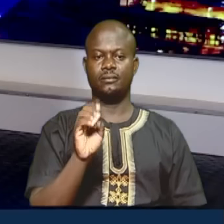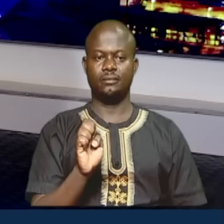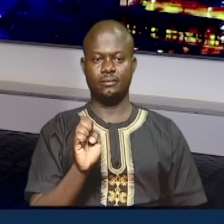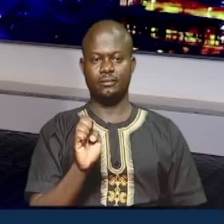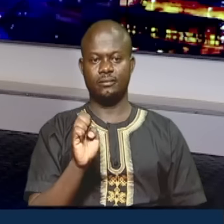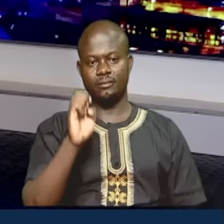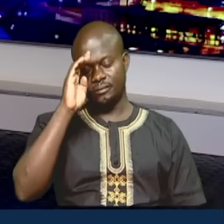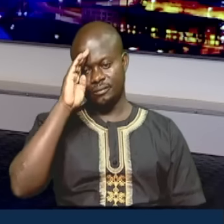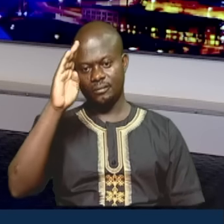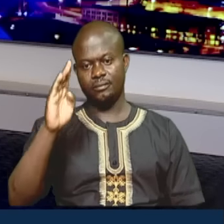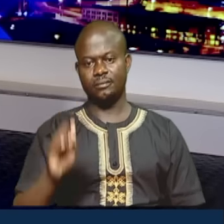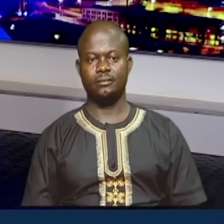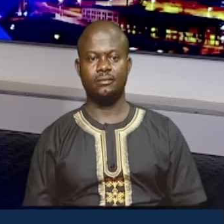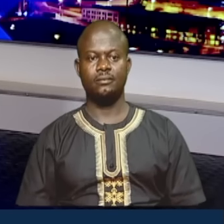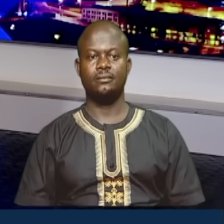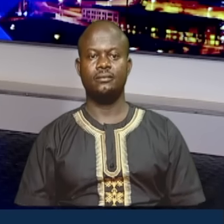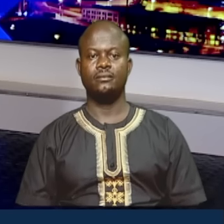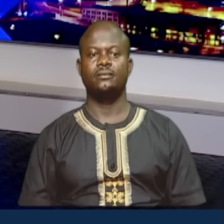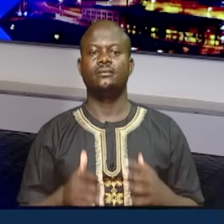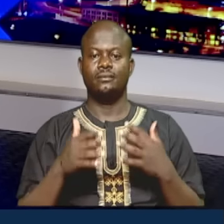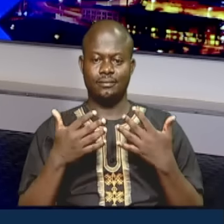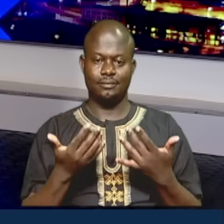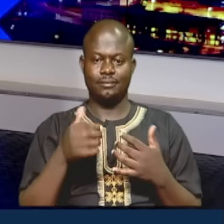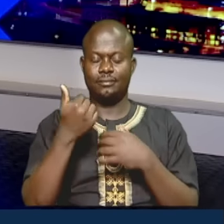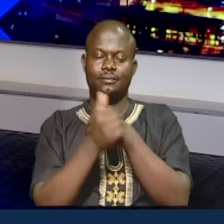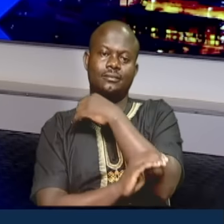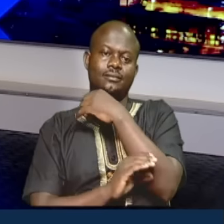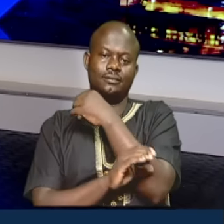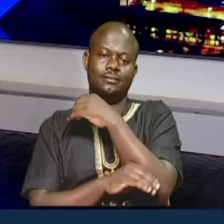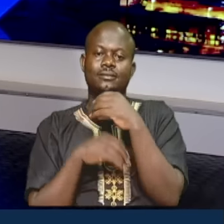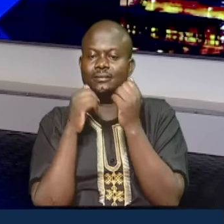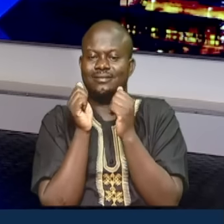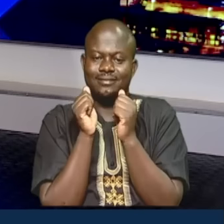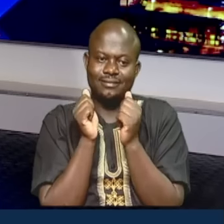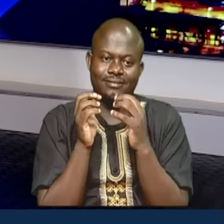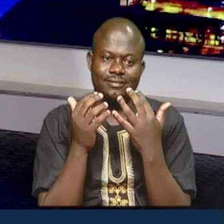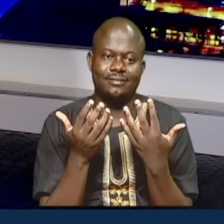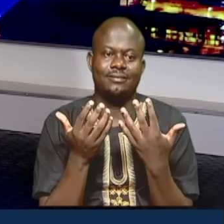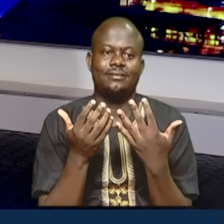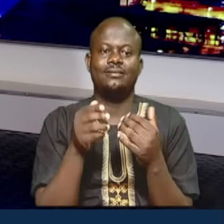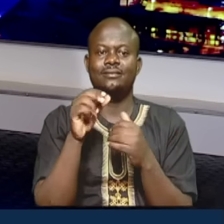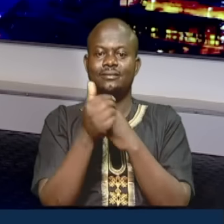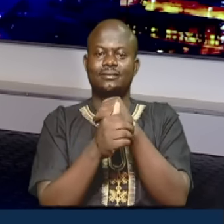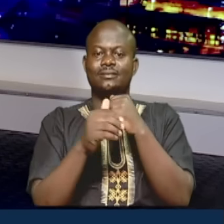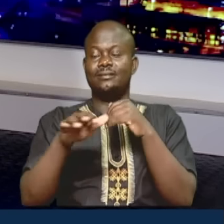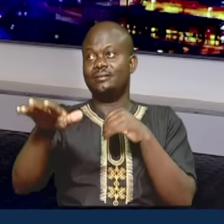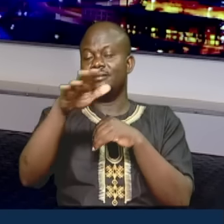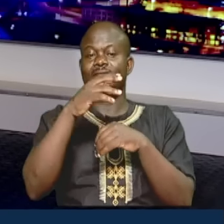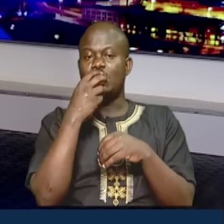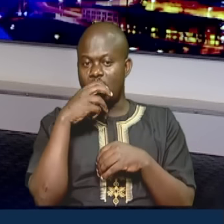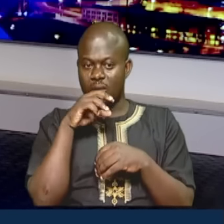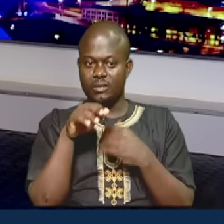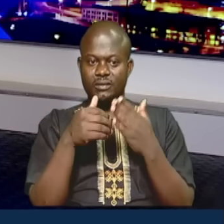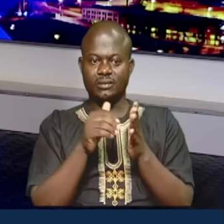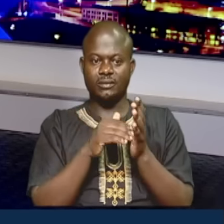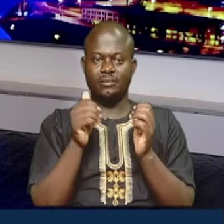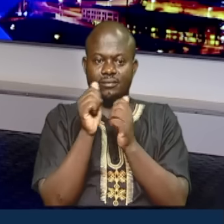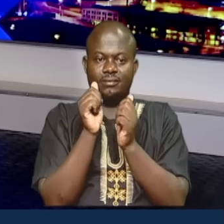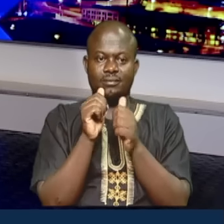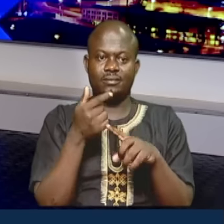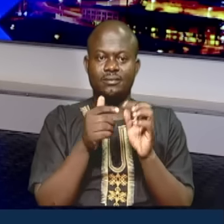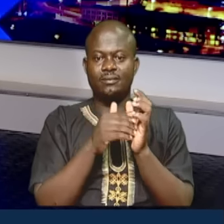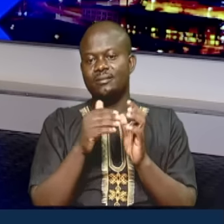wiriwe neza mushashe hanze bimeze gute hari imbeho hameze gute hanze harashyushye kandi harakonje